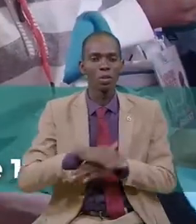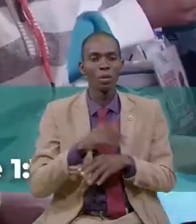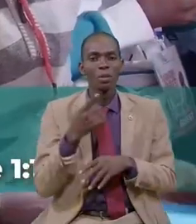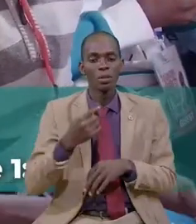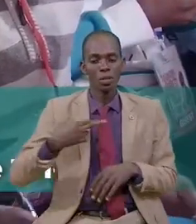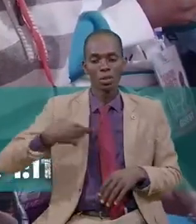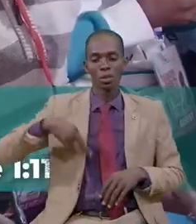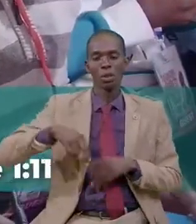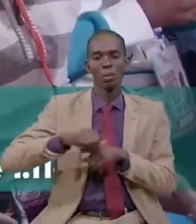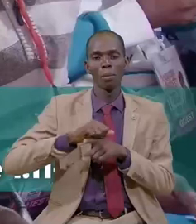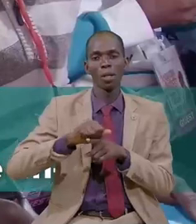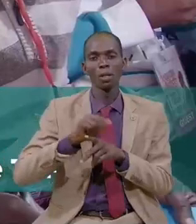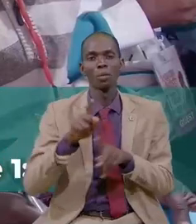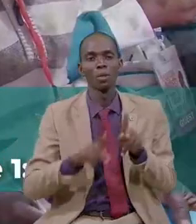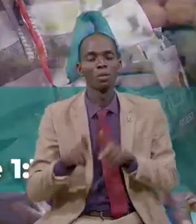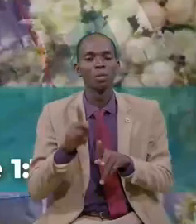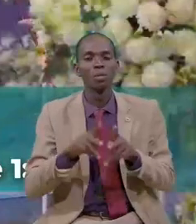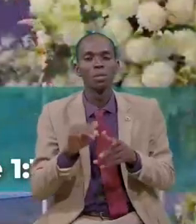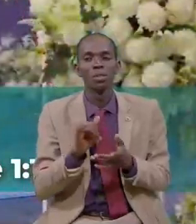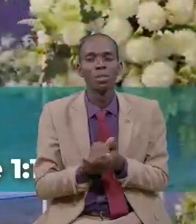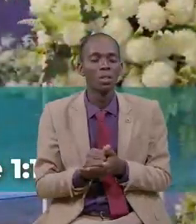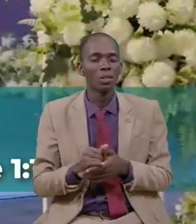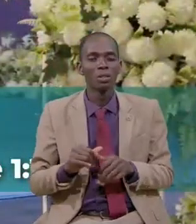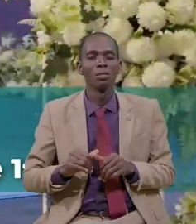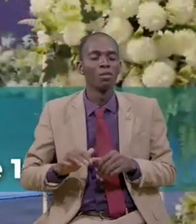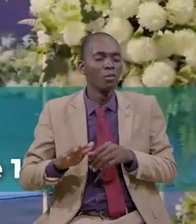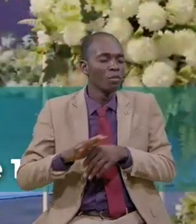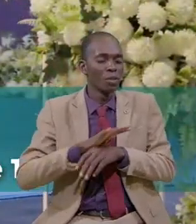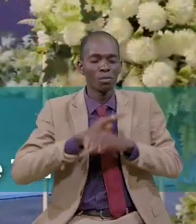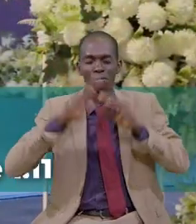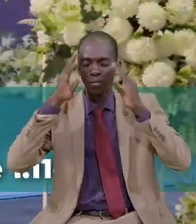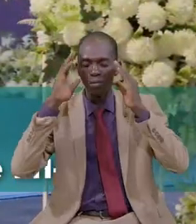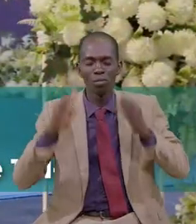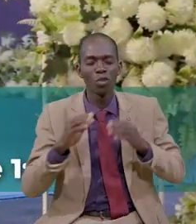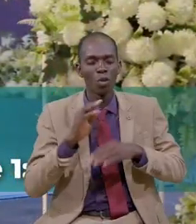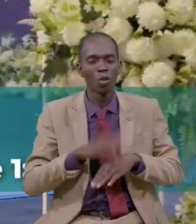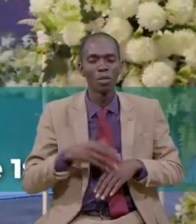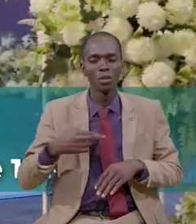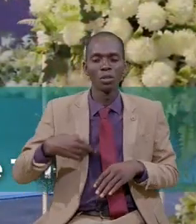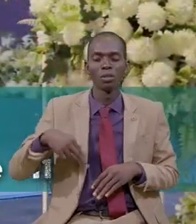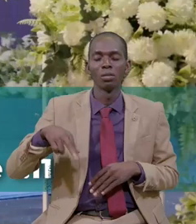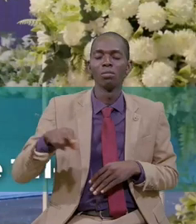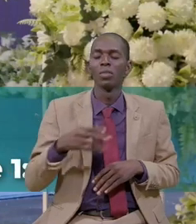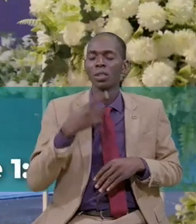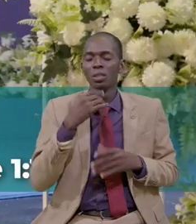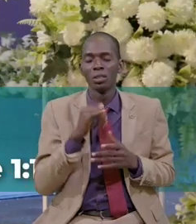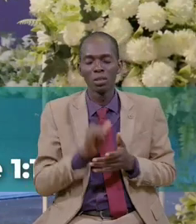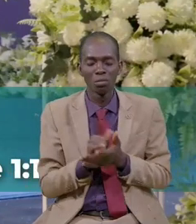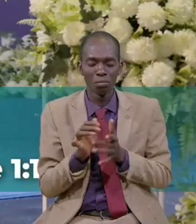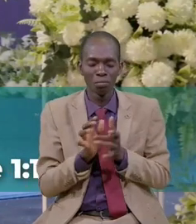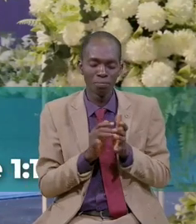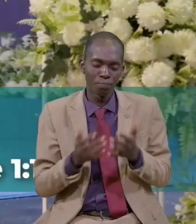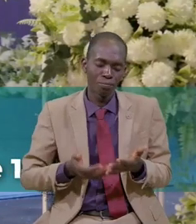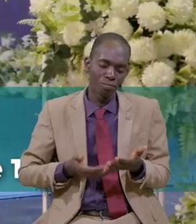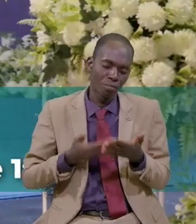religieux, ceux qui sont superficiellement religieux, trimballent la Bible. Ils disent que je crois